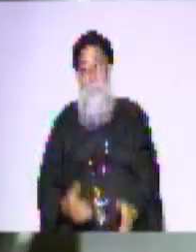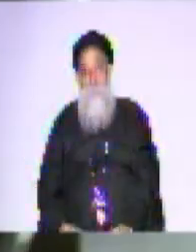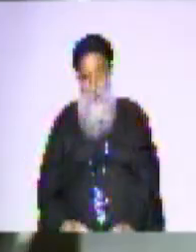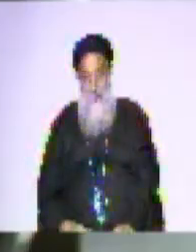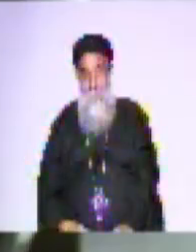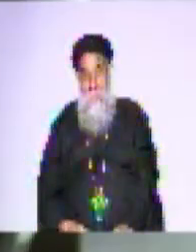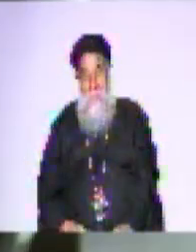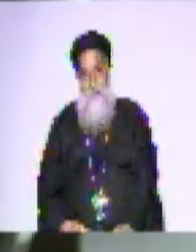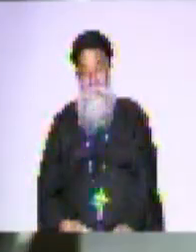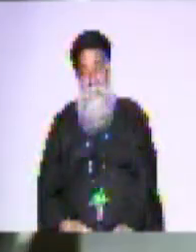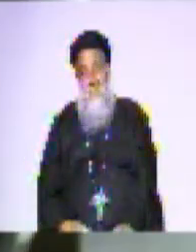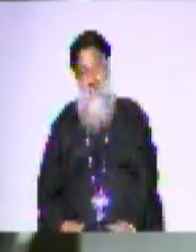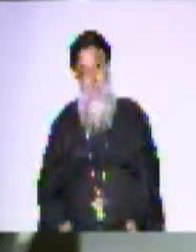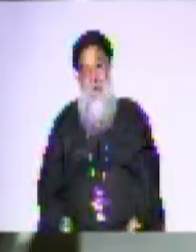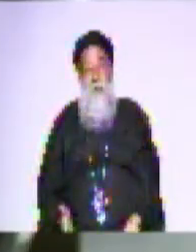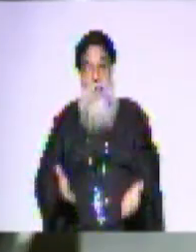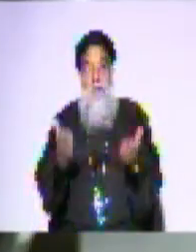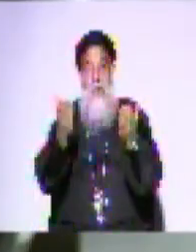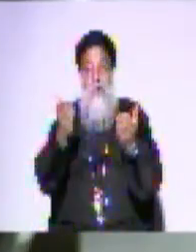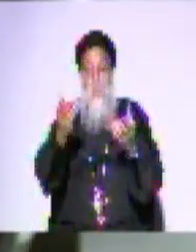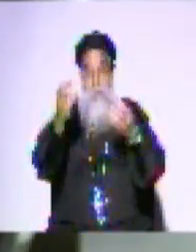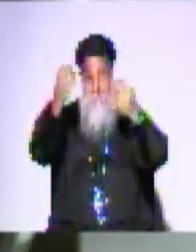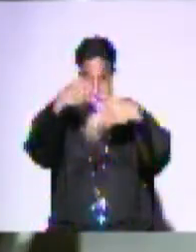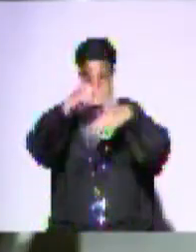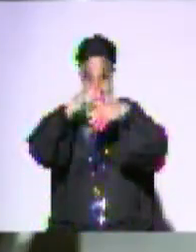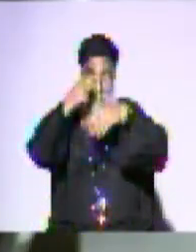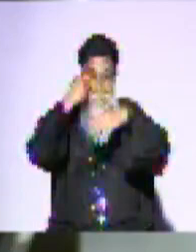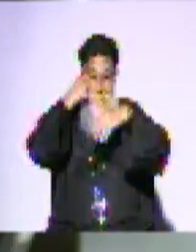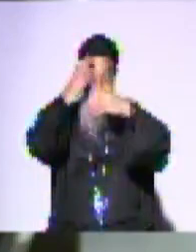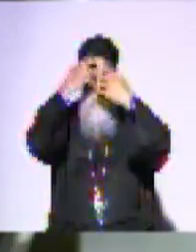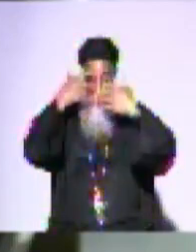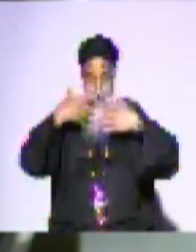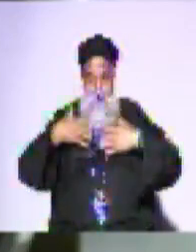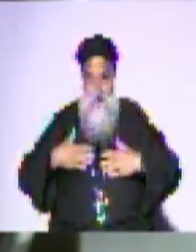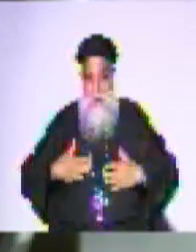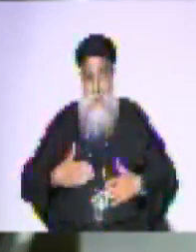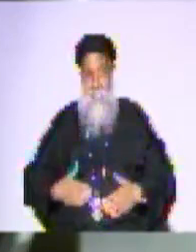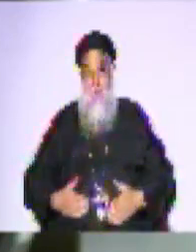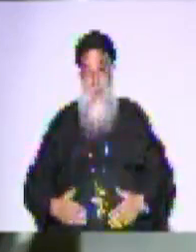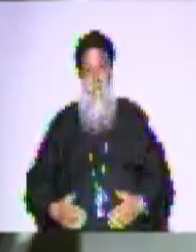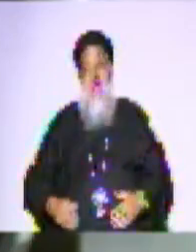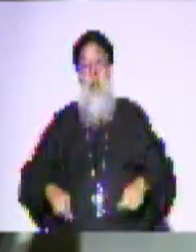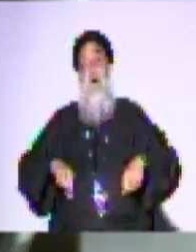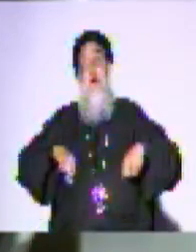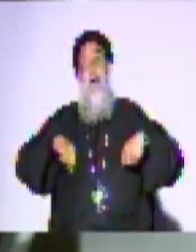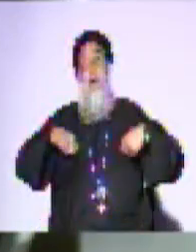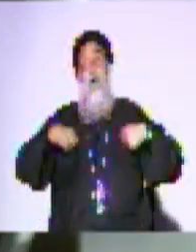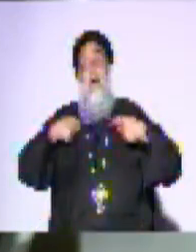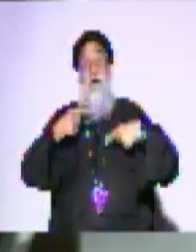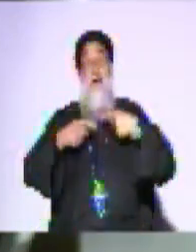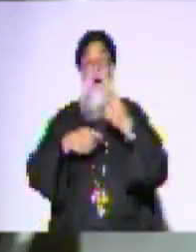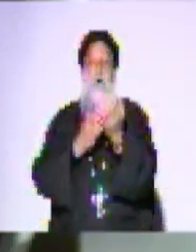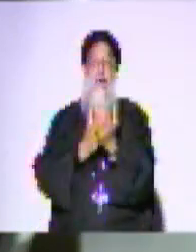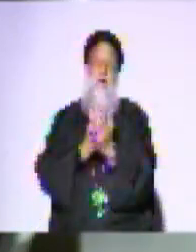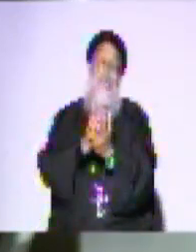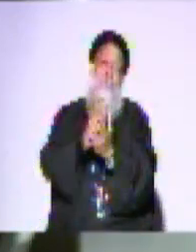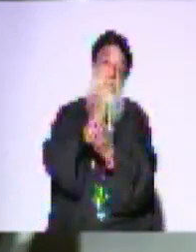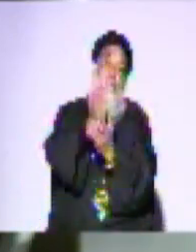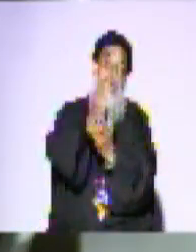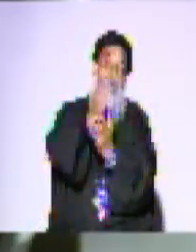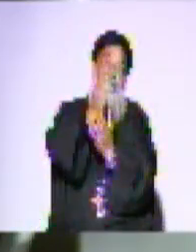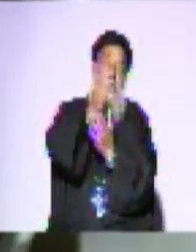فالقيامة أعادت للجسد بتاع السيد، ناسوت السيد المسيح، حياة دائمة بقى فيهاش